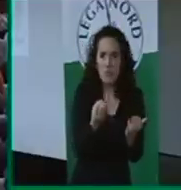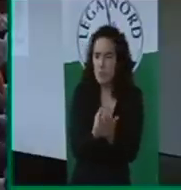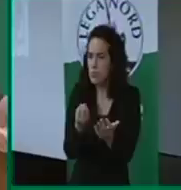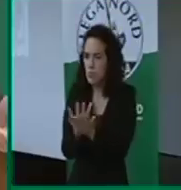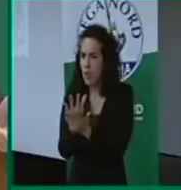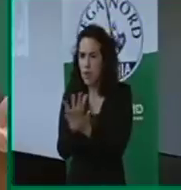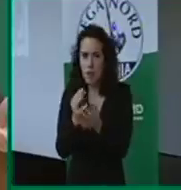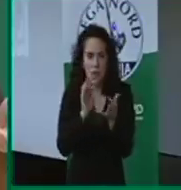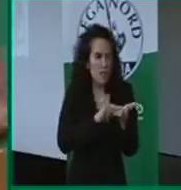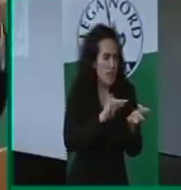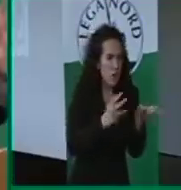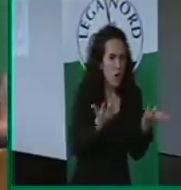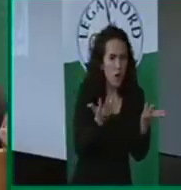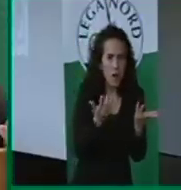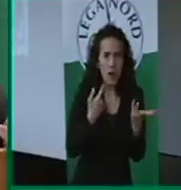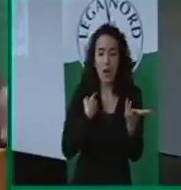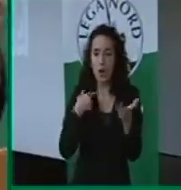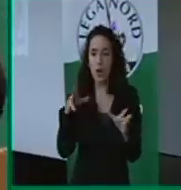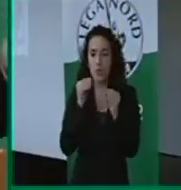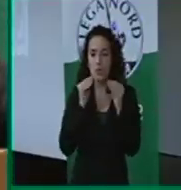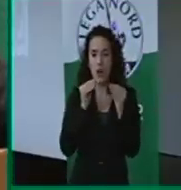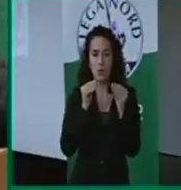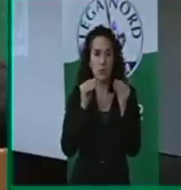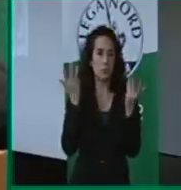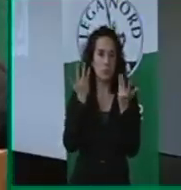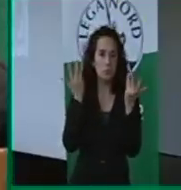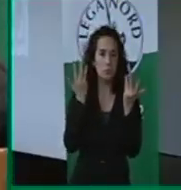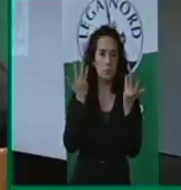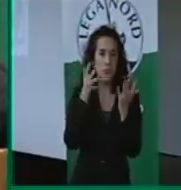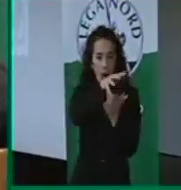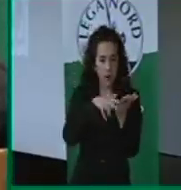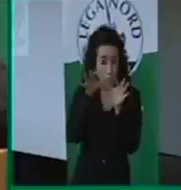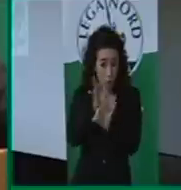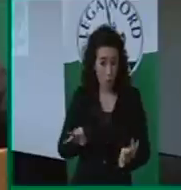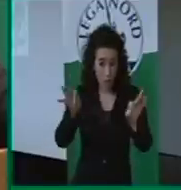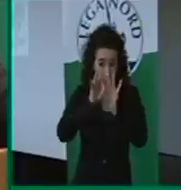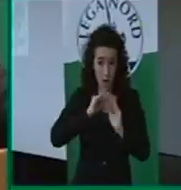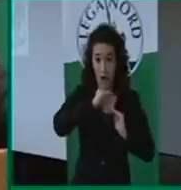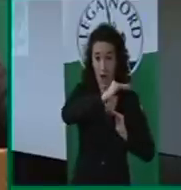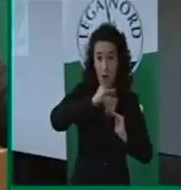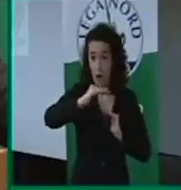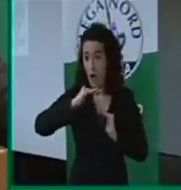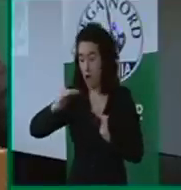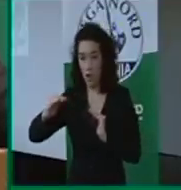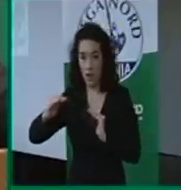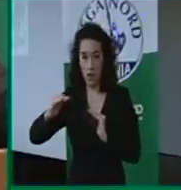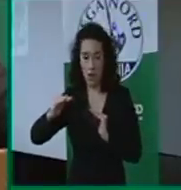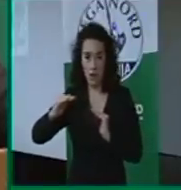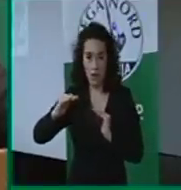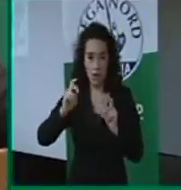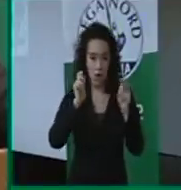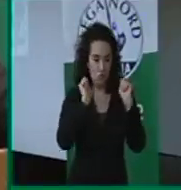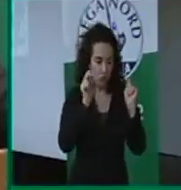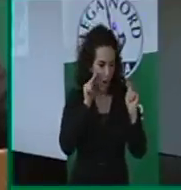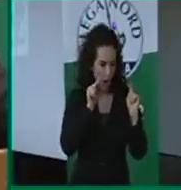votando scrivevo bombardava di tutto no preparavo l'articolo No sul giornale e Mai avrei pensato di vedere